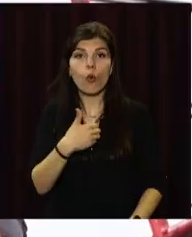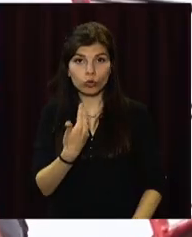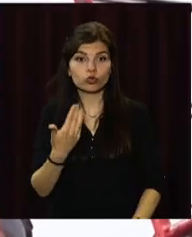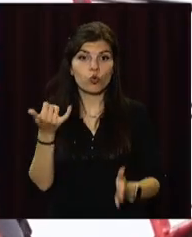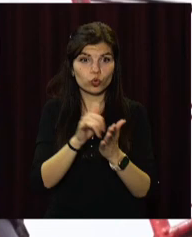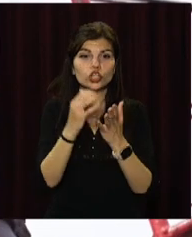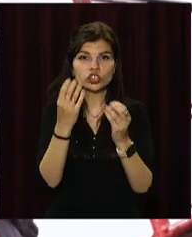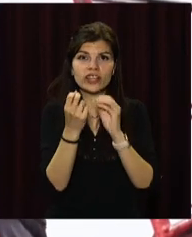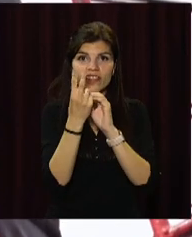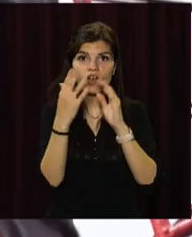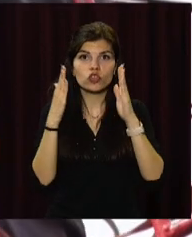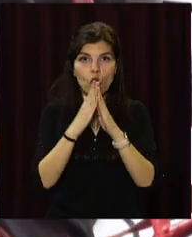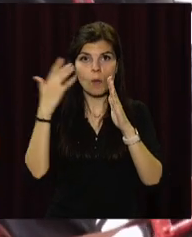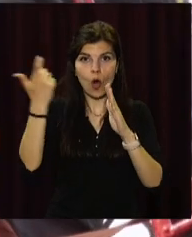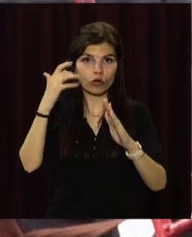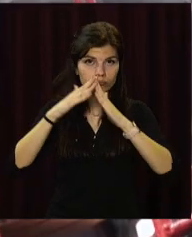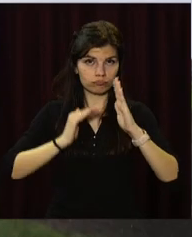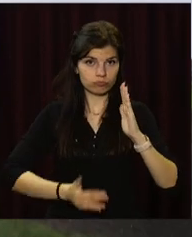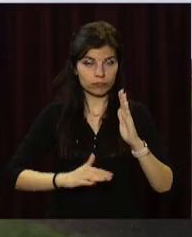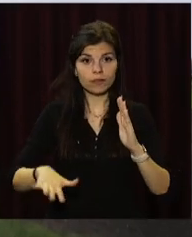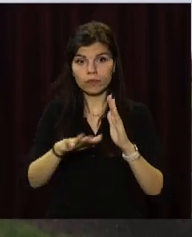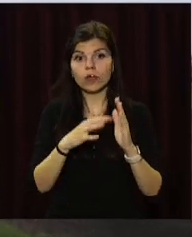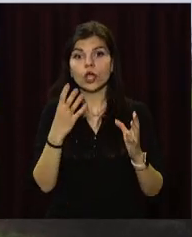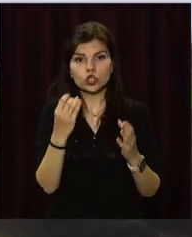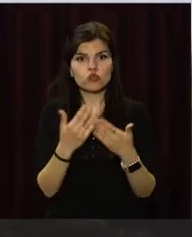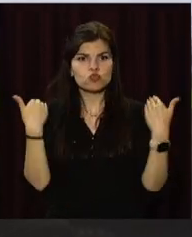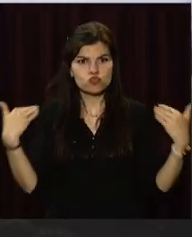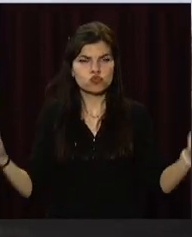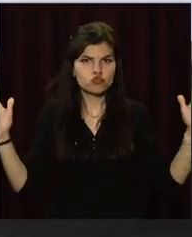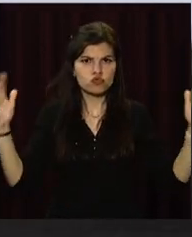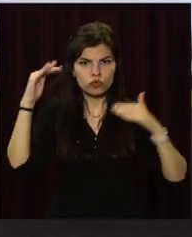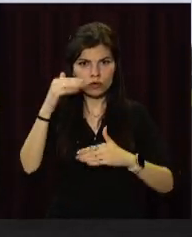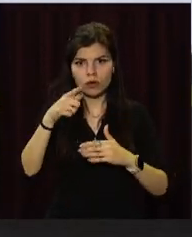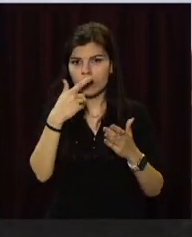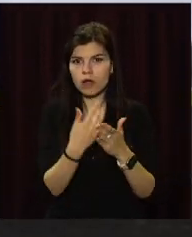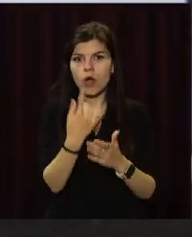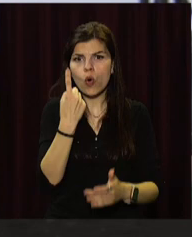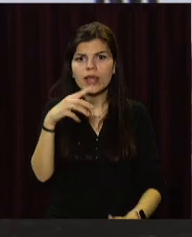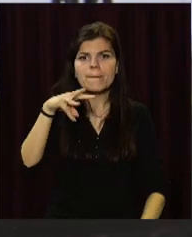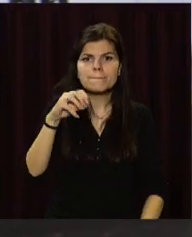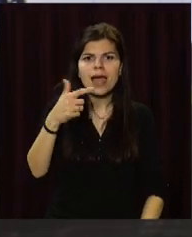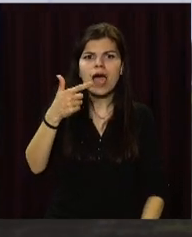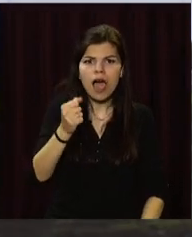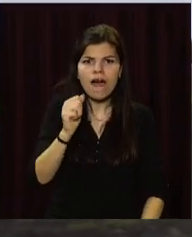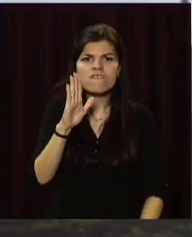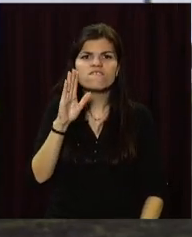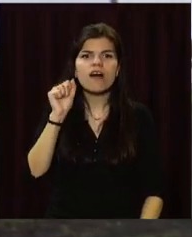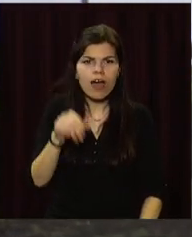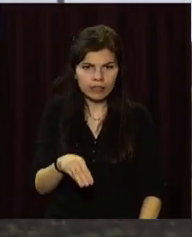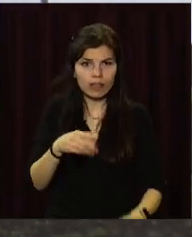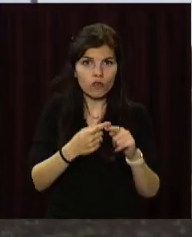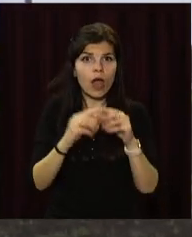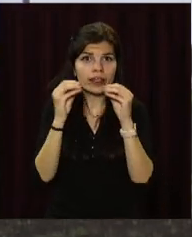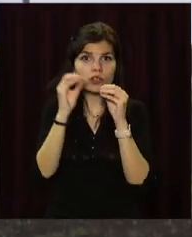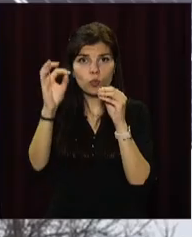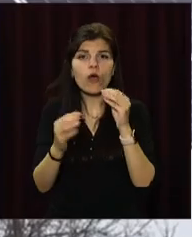панелі ще 12 домогосподарств. Є й одна потужна приватна станція. Вона генерує майже 1 мегаватт енергії. Таким чином, 10%